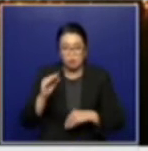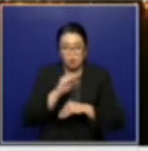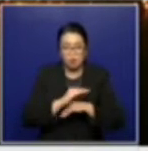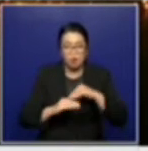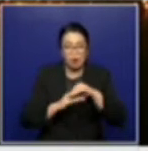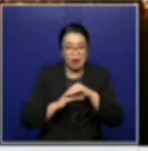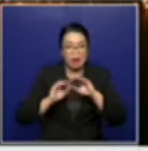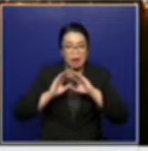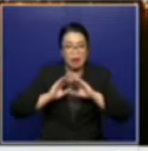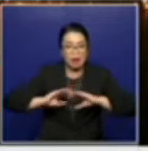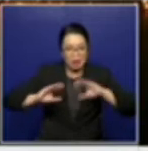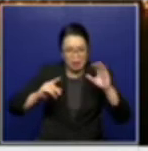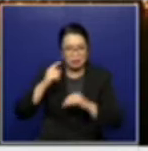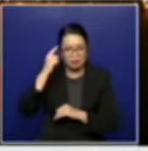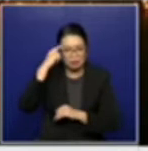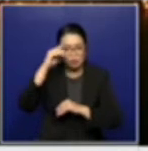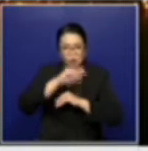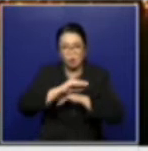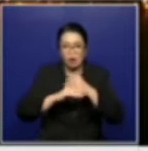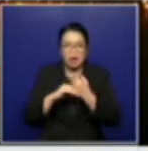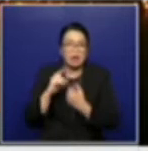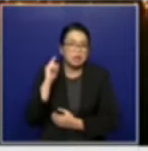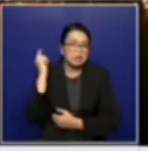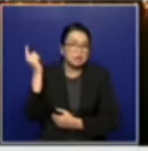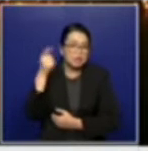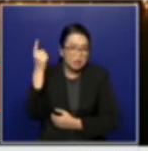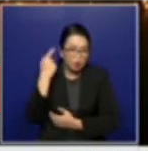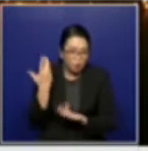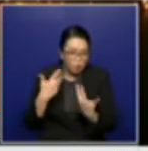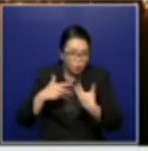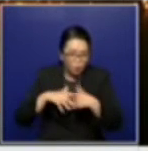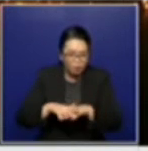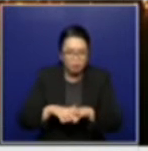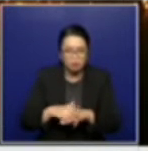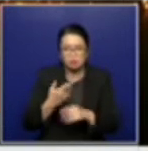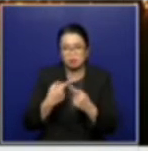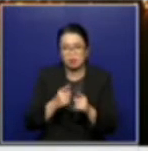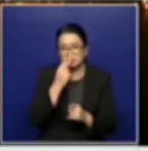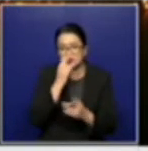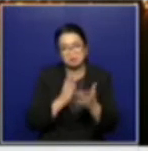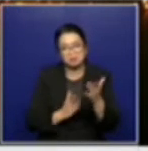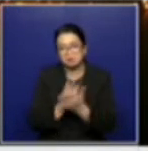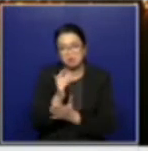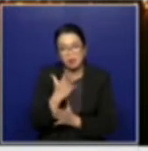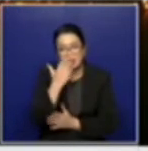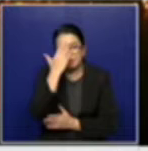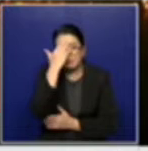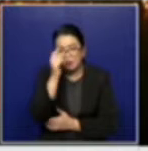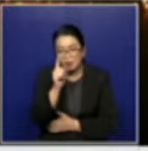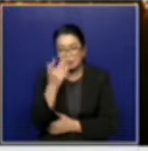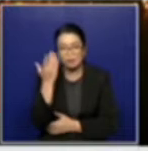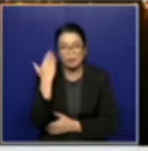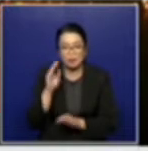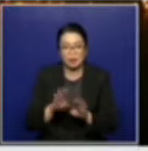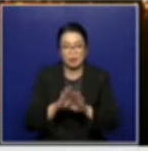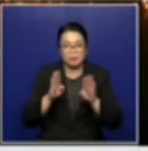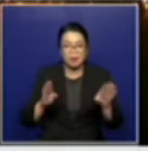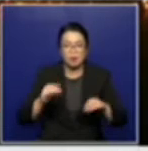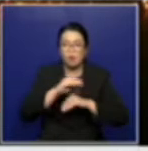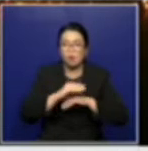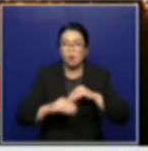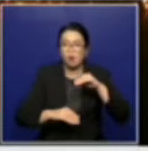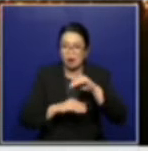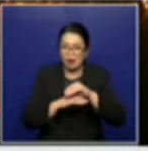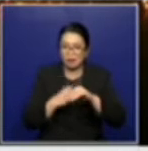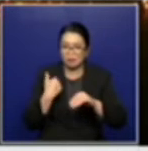ลนี้นโยบายนี้ออกมากับไม่ประสบความสำเร็จครับจะเห็นได้จากว่าเมื่อตอนเปิดโครงการใหม่ๆท่านประธาน